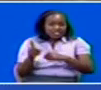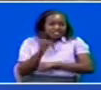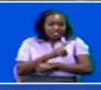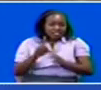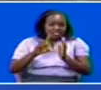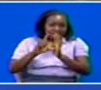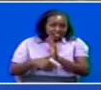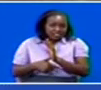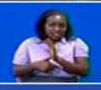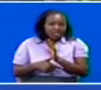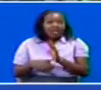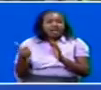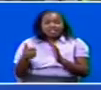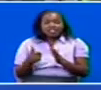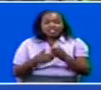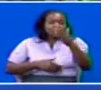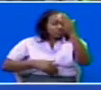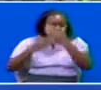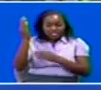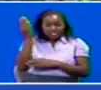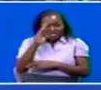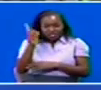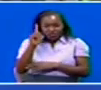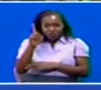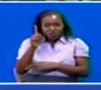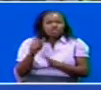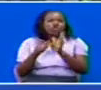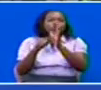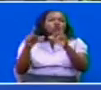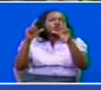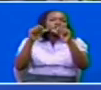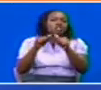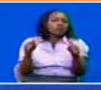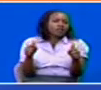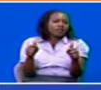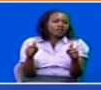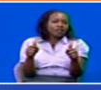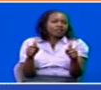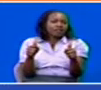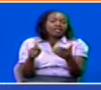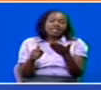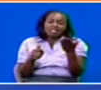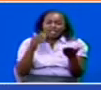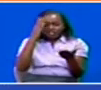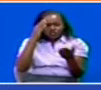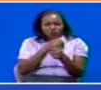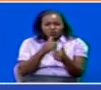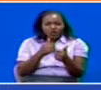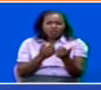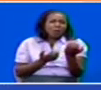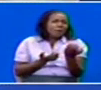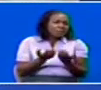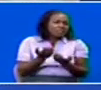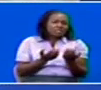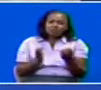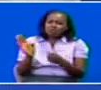katika chuo kikuu cha Nairobi inatoa picha kamili ya athari za mgomo huo. Chuo hiki kinafahamika kwa shughuli nyingi,